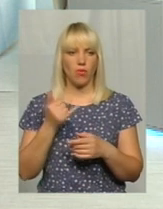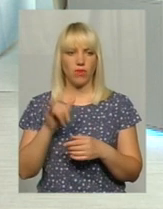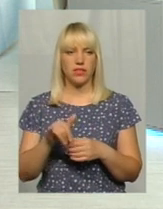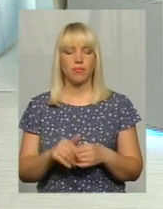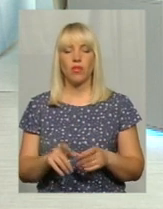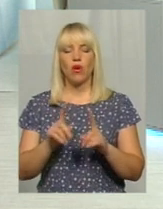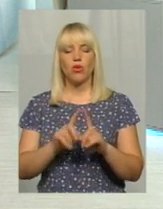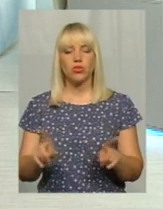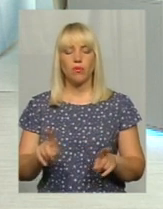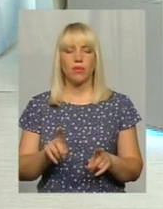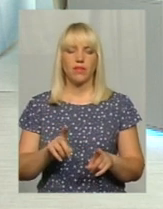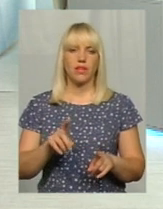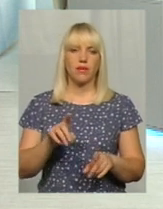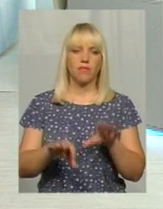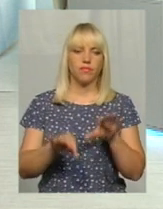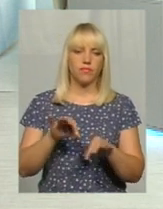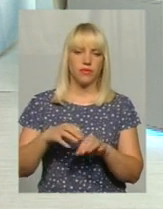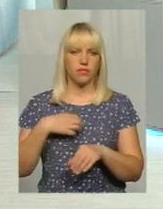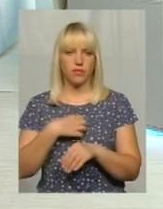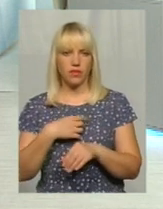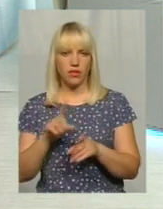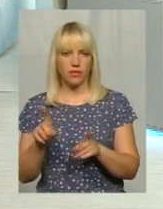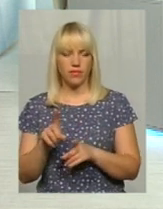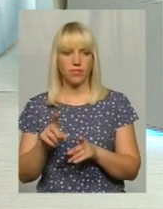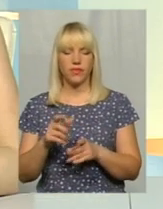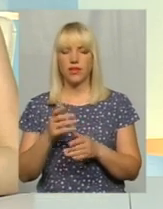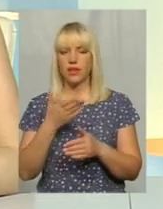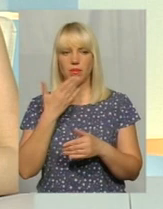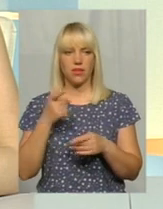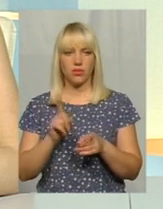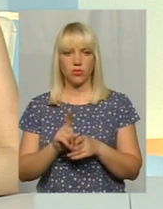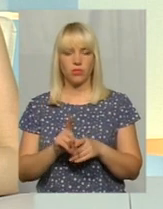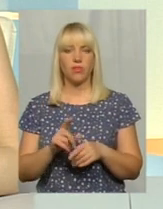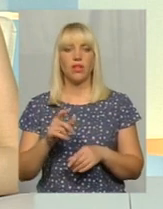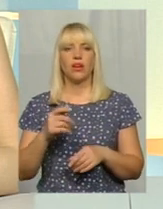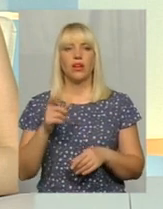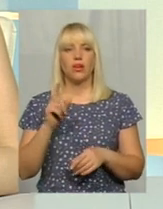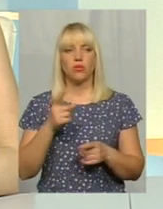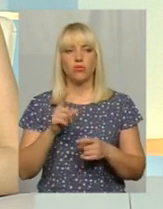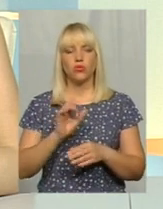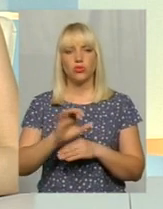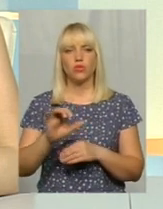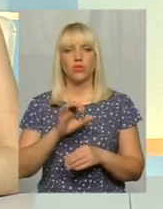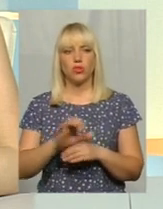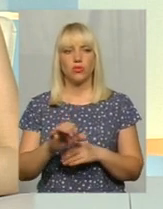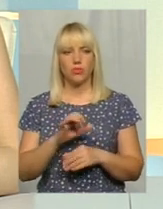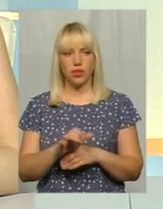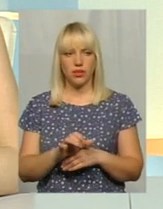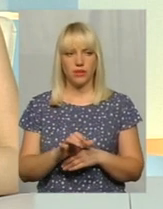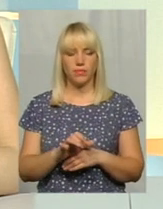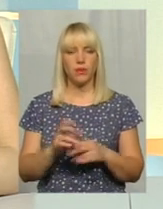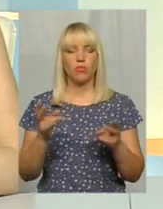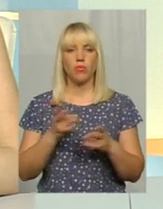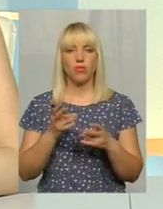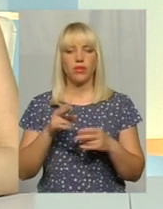особливих підходів чи пріоритетів немає до таких питань. Тому що будь-який виробник, як я вже раніше наголошувала, повинен